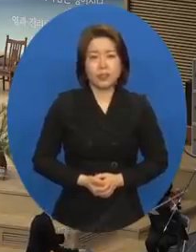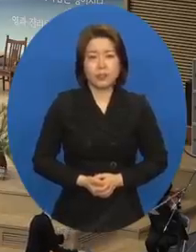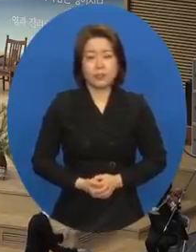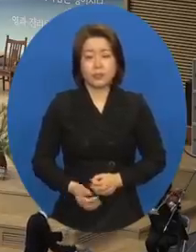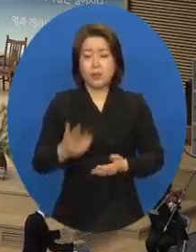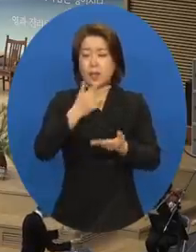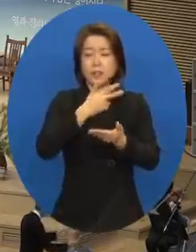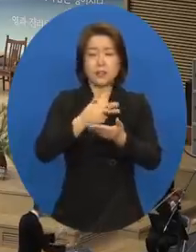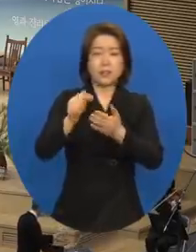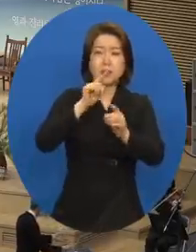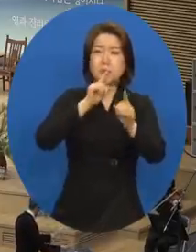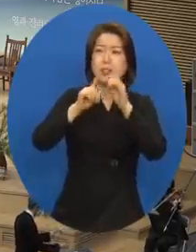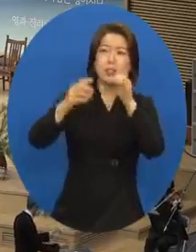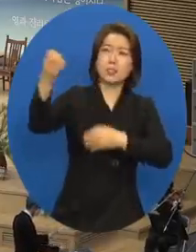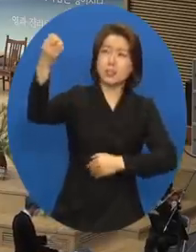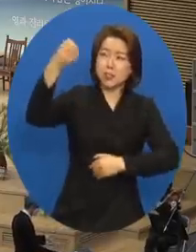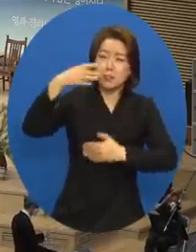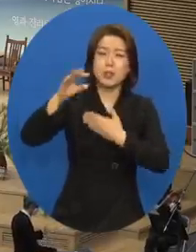주님